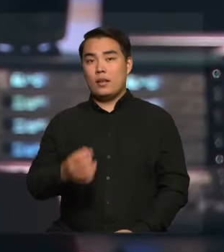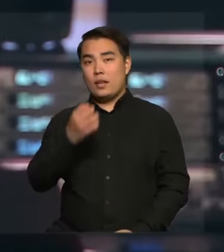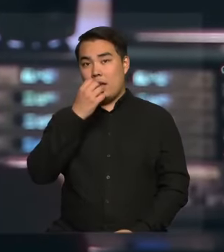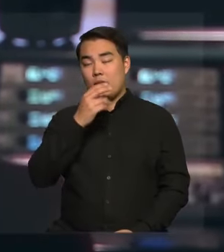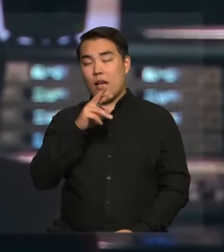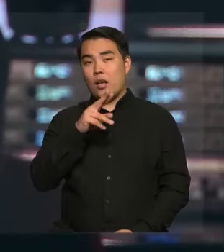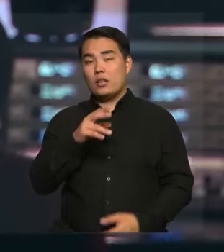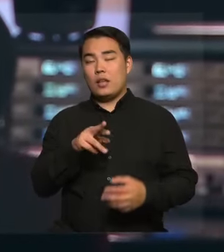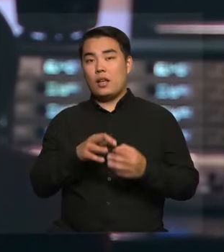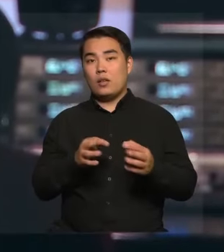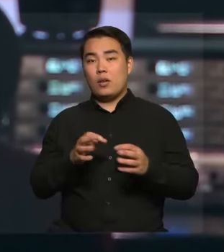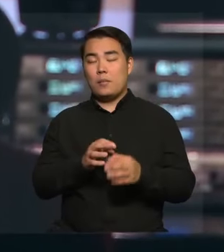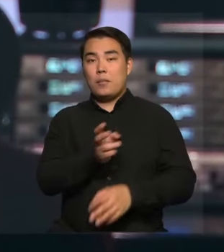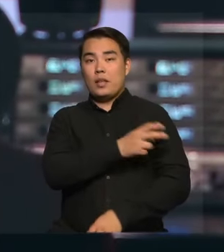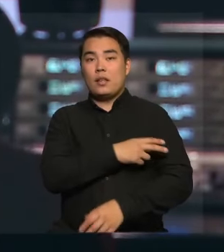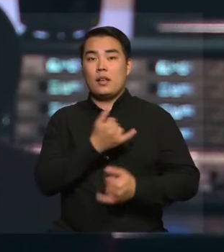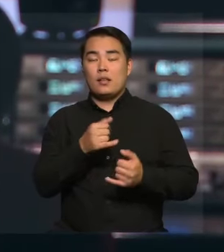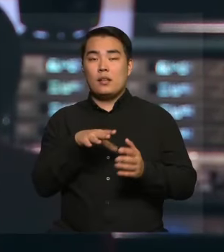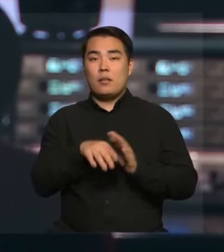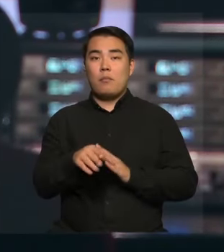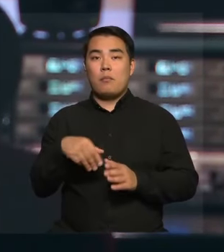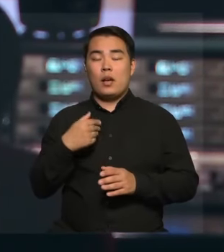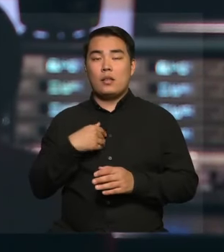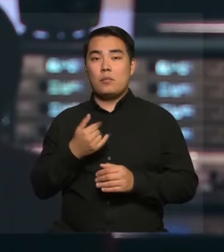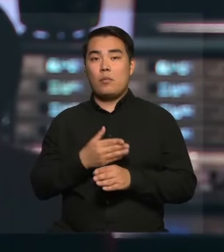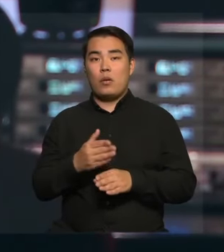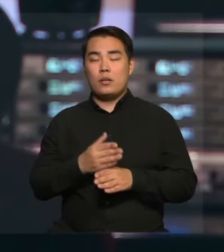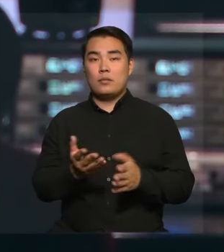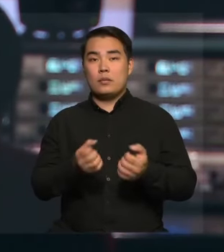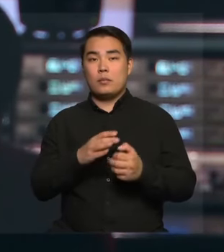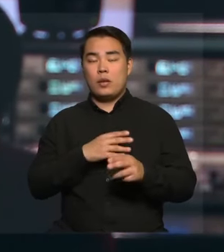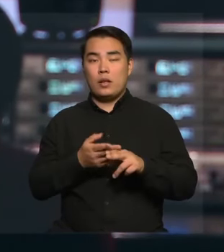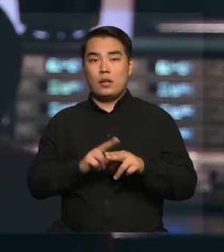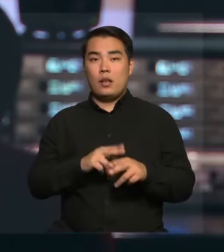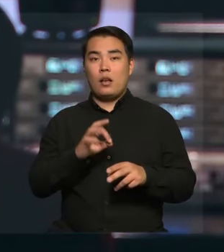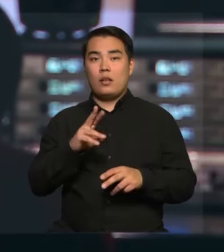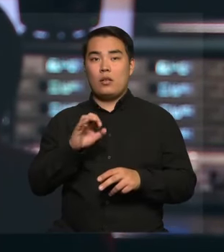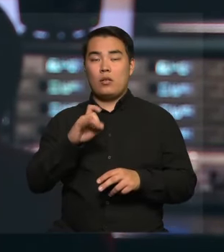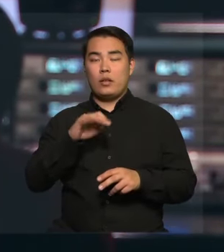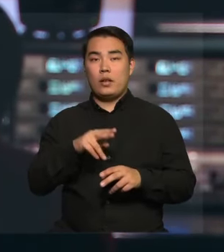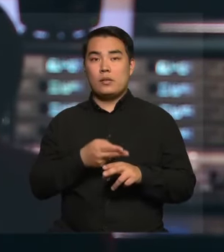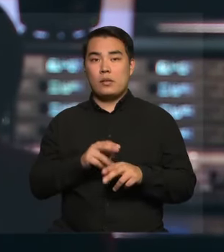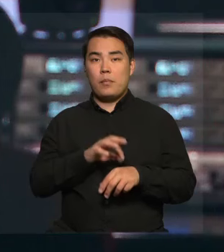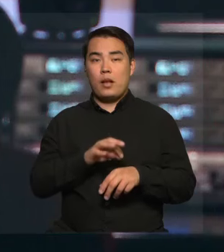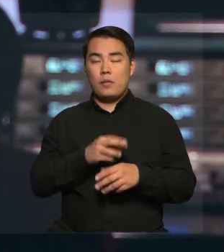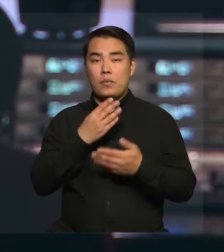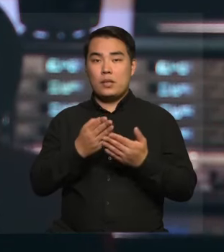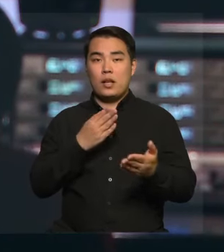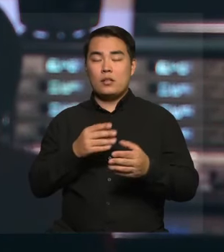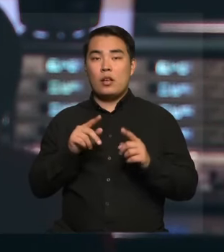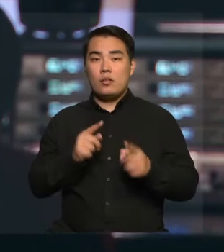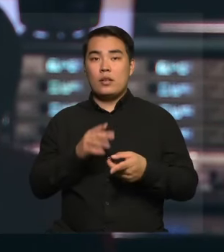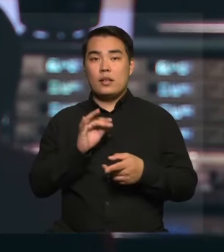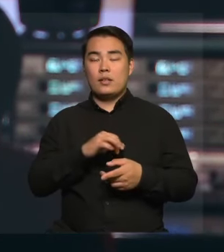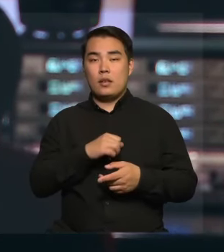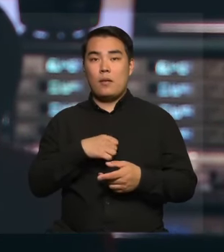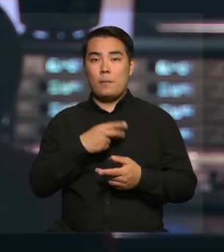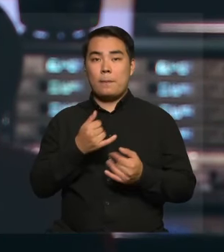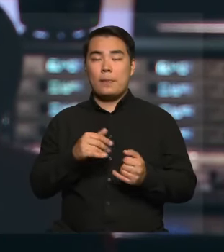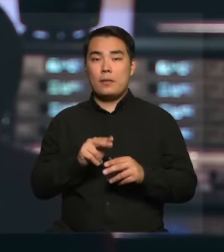Ядролық медицина елімізде кеңінен қолданысқа енген саланың бірі. Әсіресе онкологиялық ауруларды ерте анықтау мен емдеу үшін